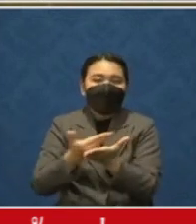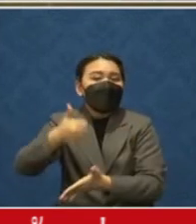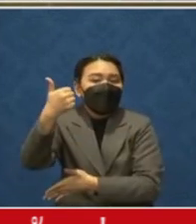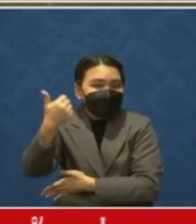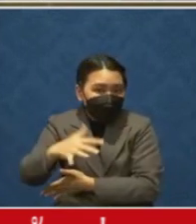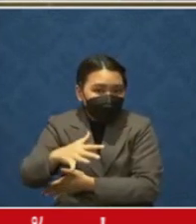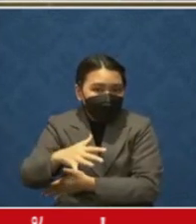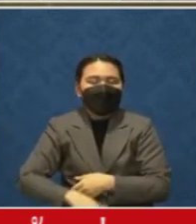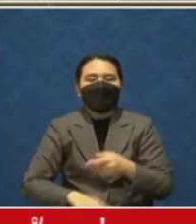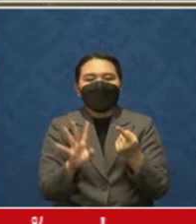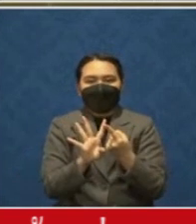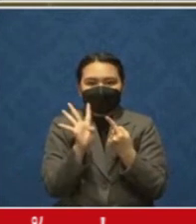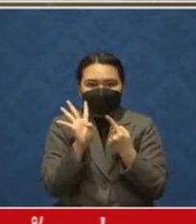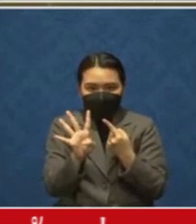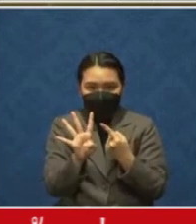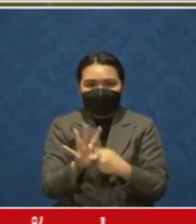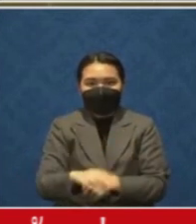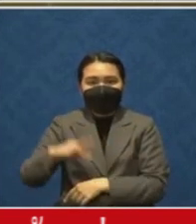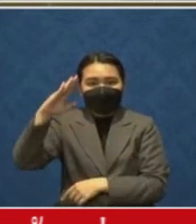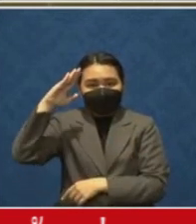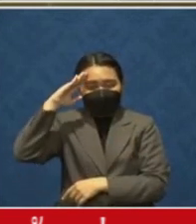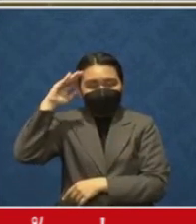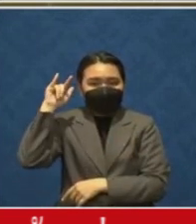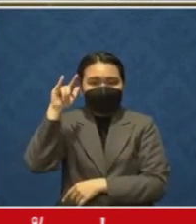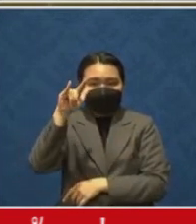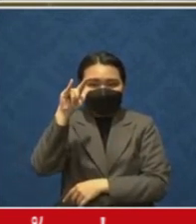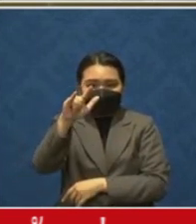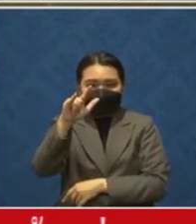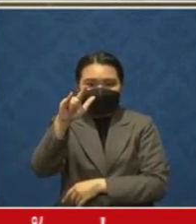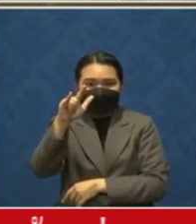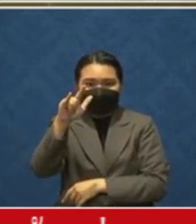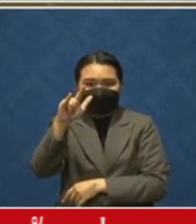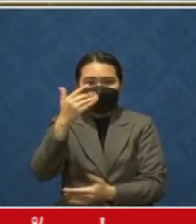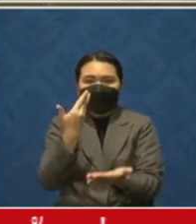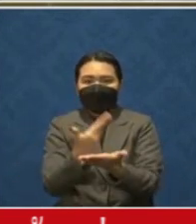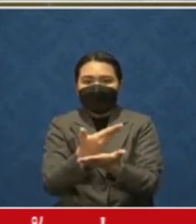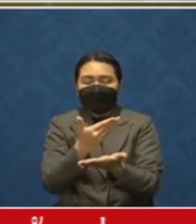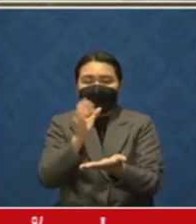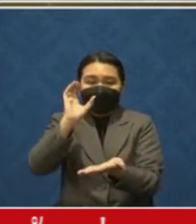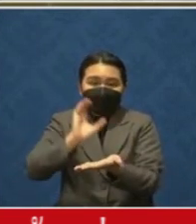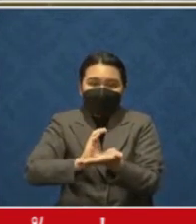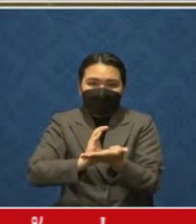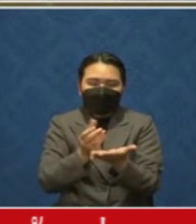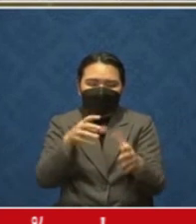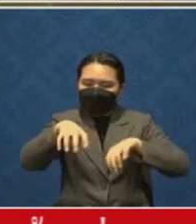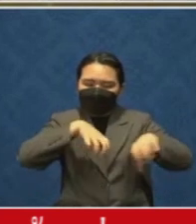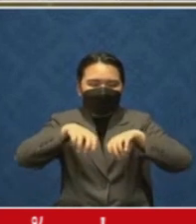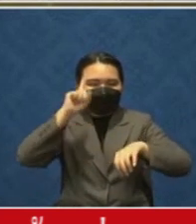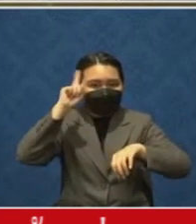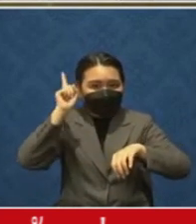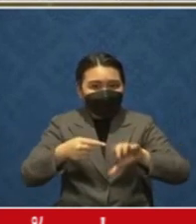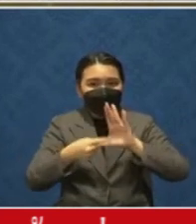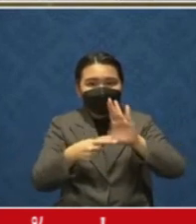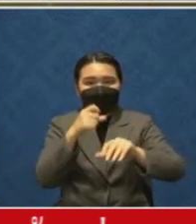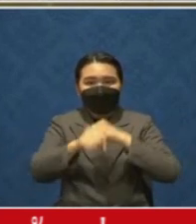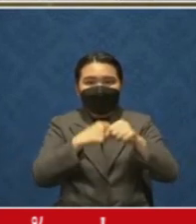ได้หรือไม่ครับ4ครับกองทัพอากาศไม่มีประสิทธิภาพในการใช้จ่ายงบประมาณเลยเช่นงบ